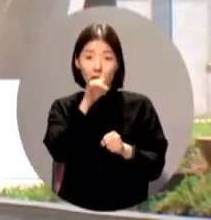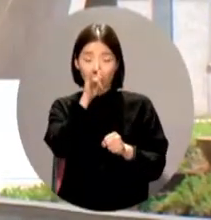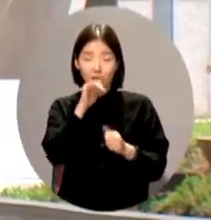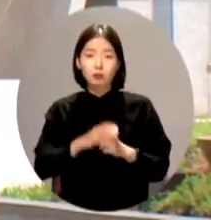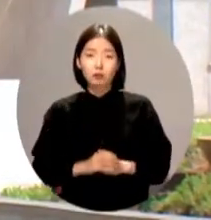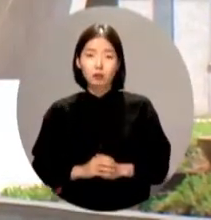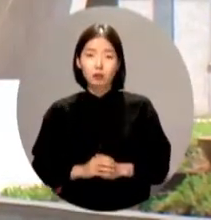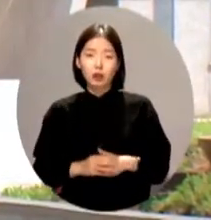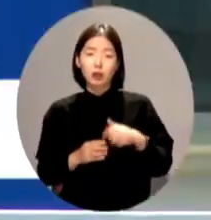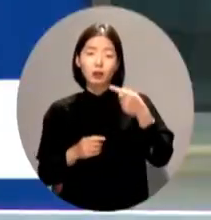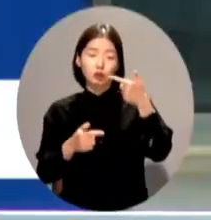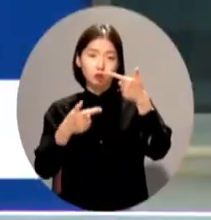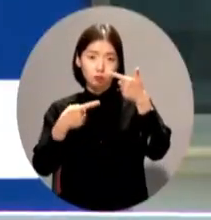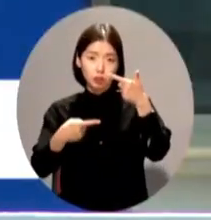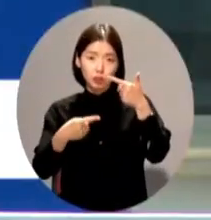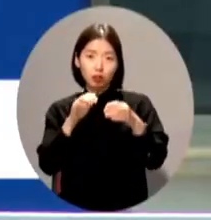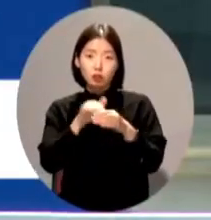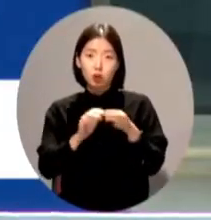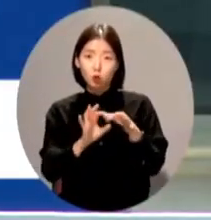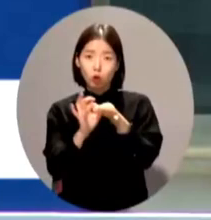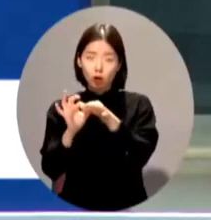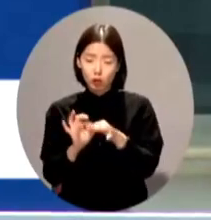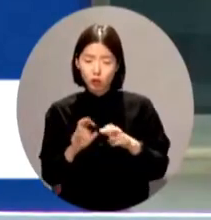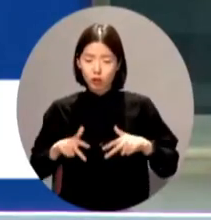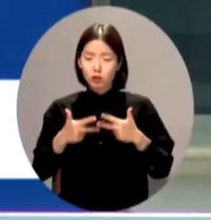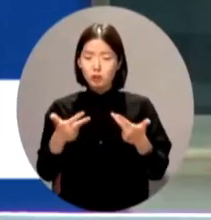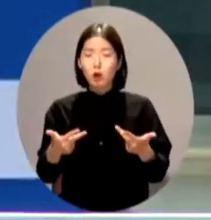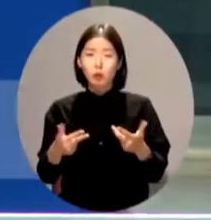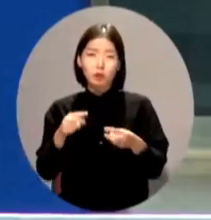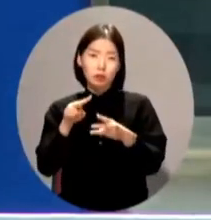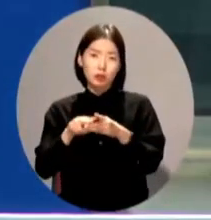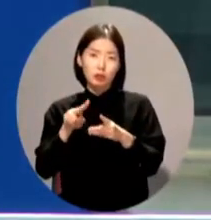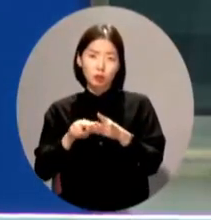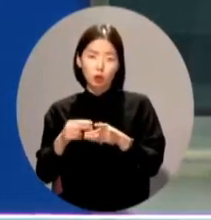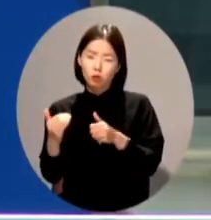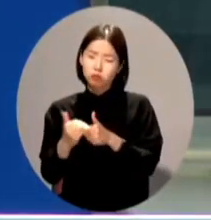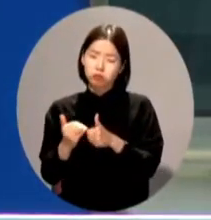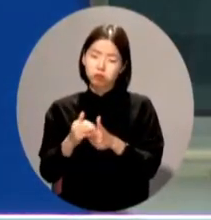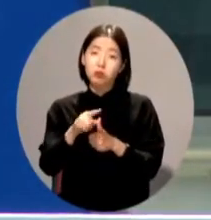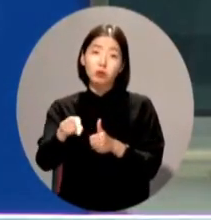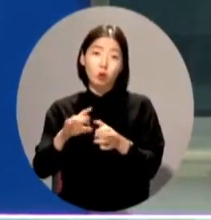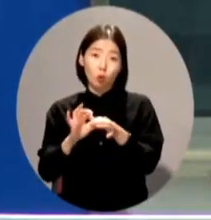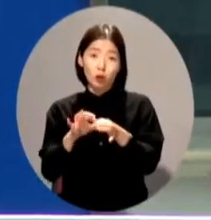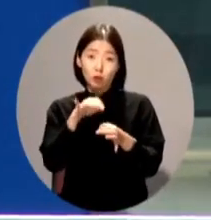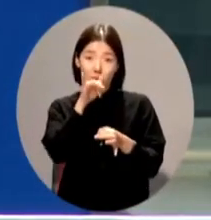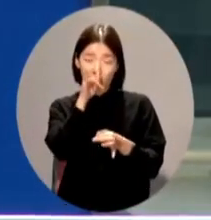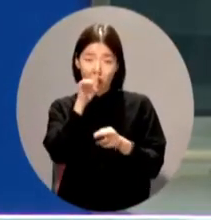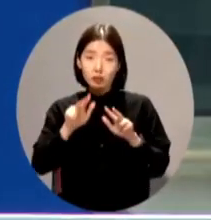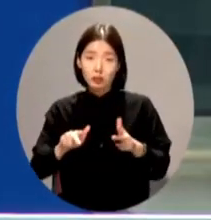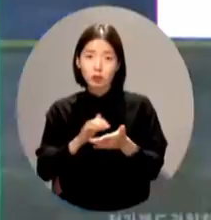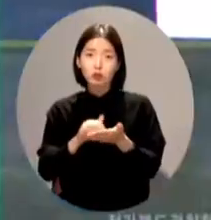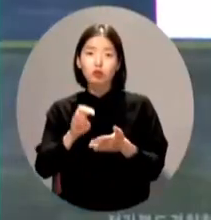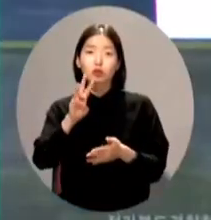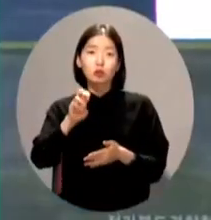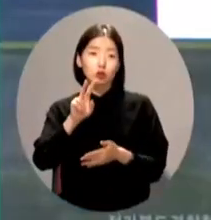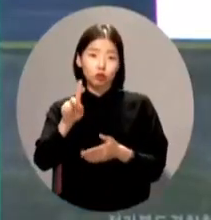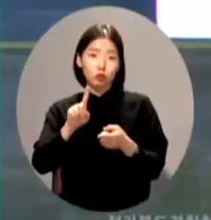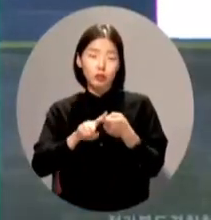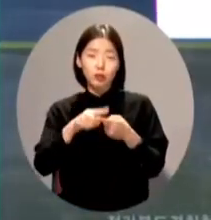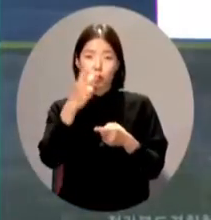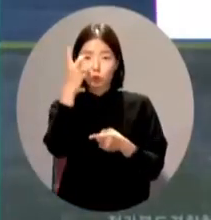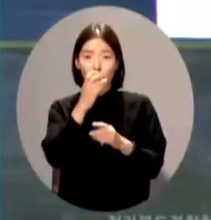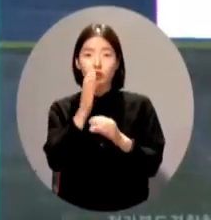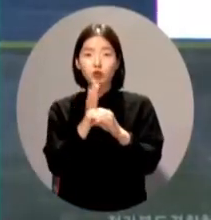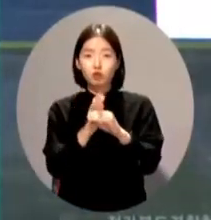밖에도 6일 지방선거와 관련해 전라북도 자원 봉사 센터 에 선거 개입 의혹 사건 등 현재 32건의 조사 중 이라고